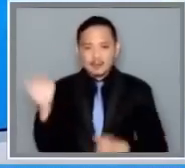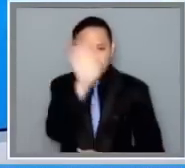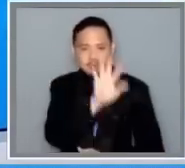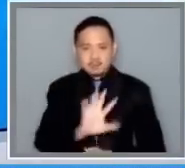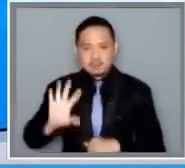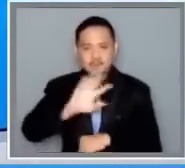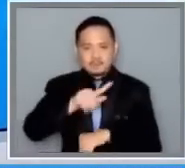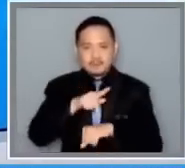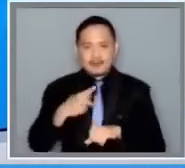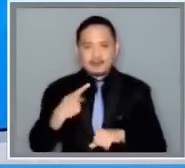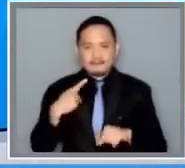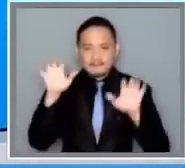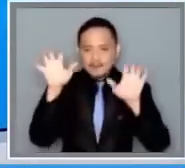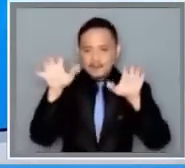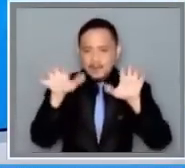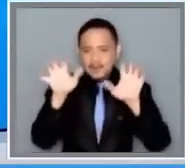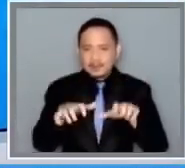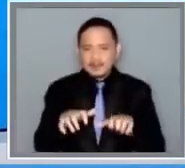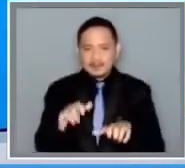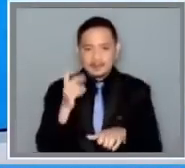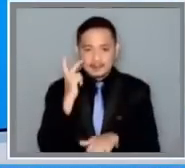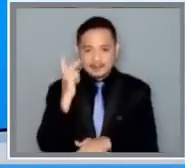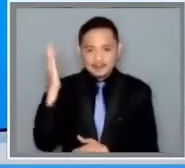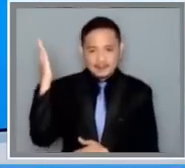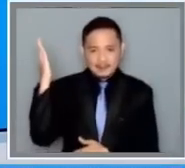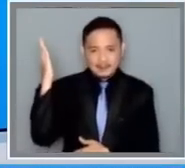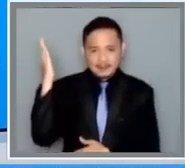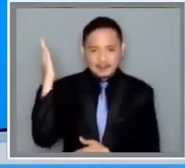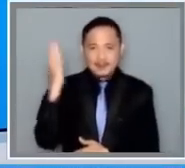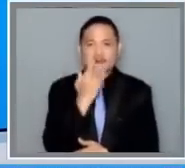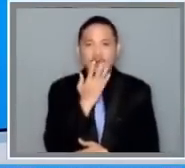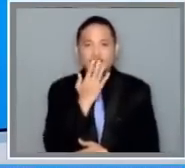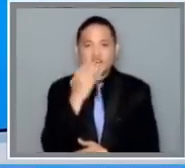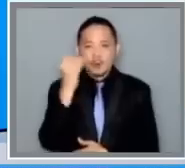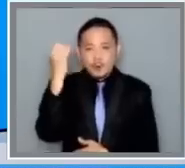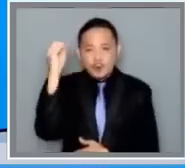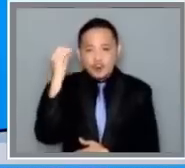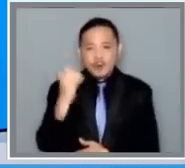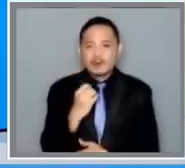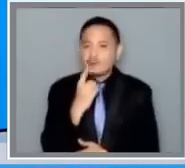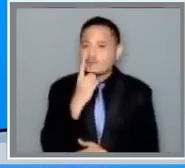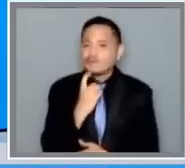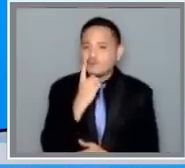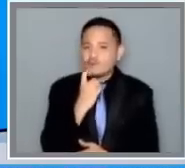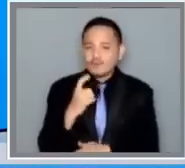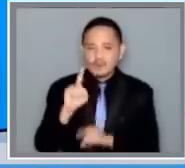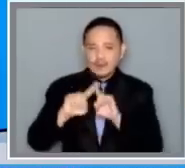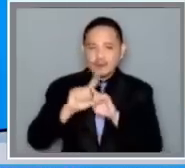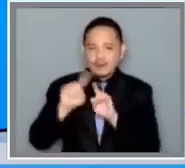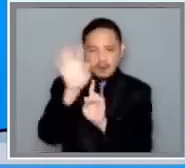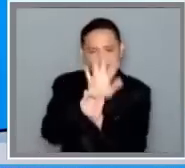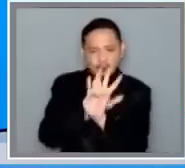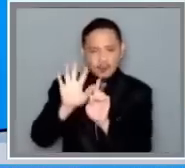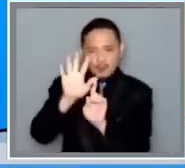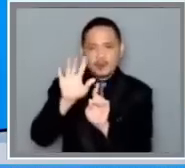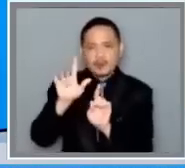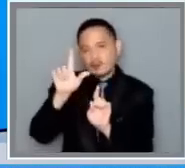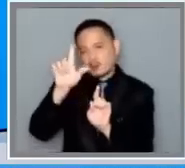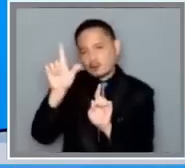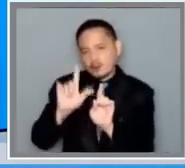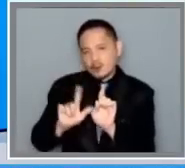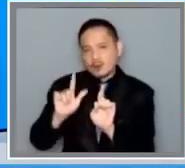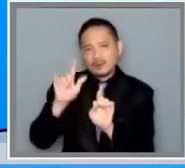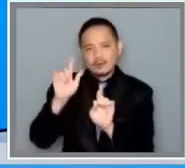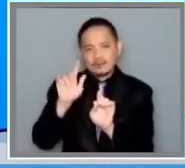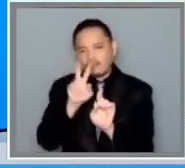yan. May nakikita kayong nagkukulay orange at red sa ilang lugar sa northern at southern Luzon, western Visayas at Mindanao